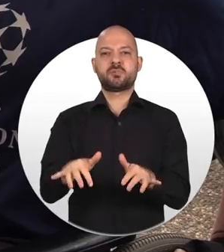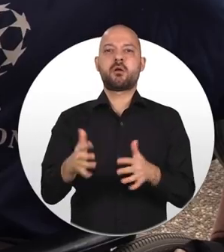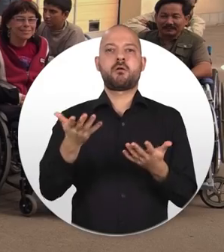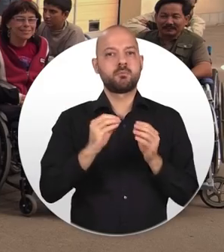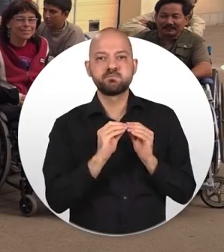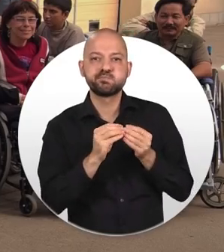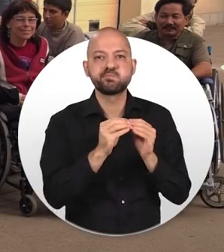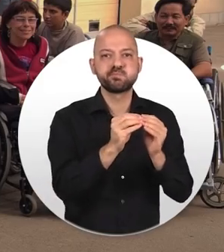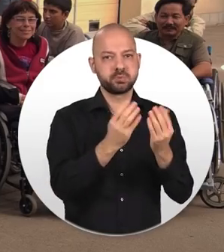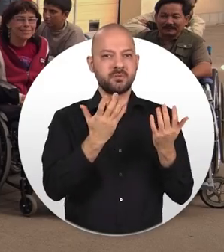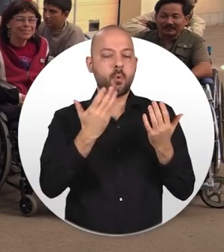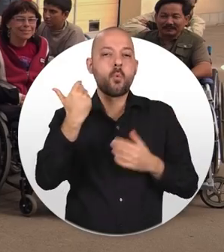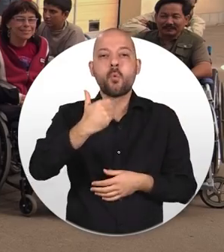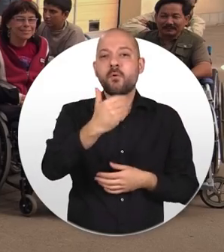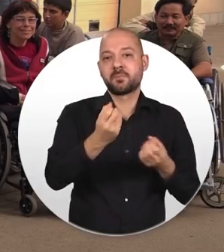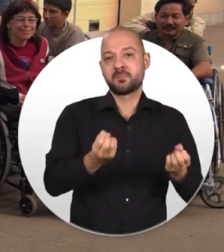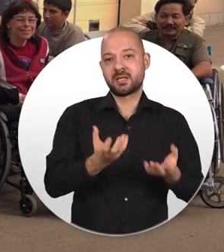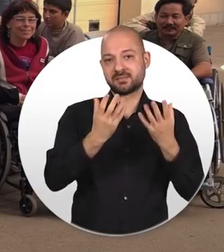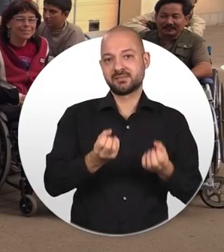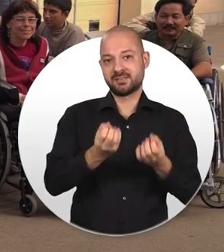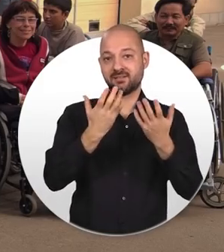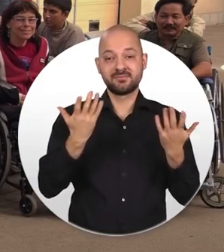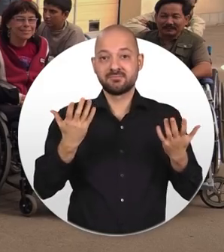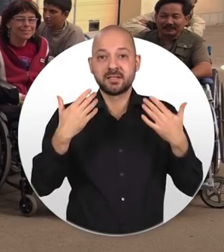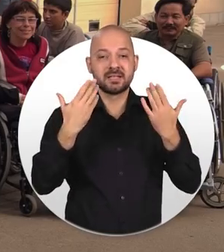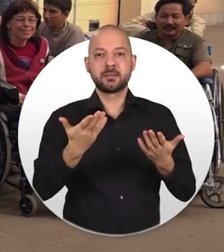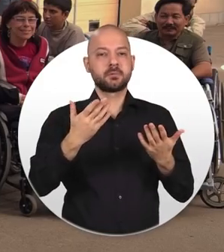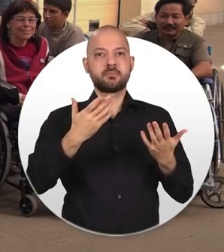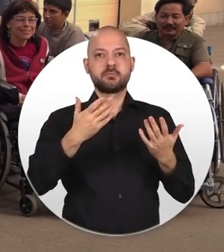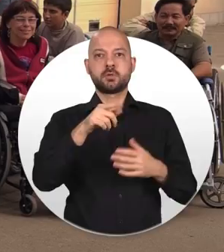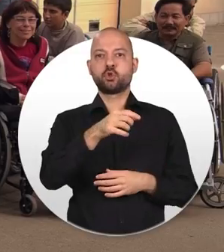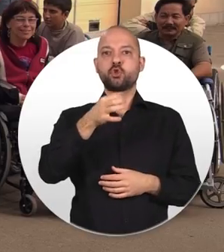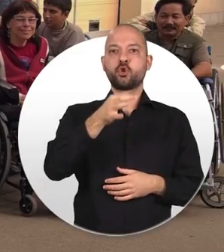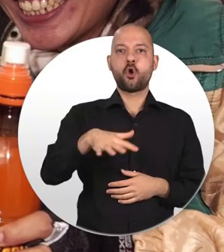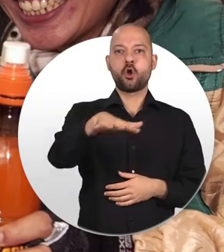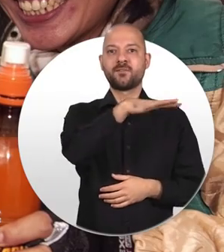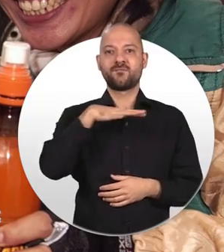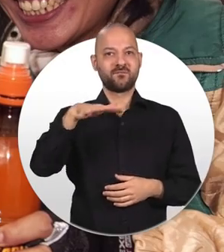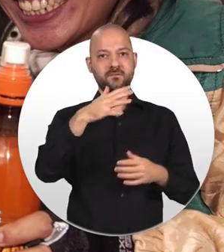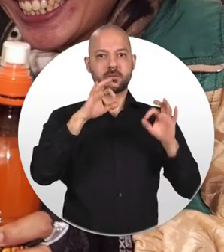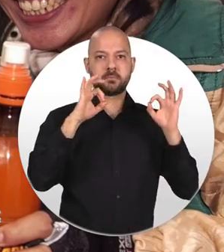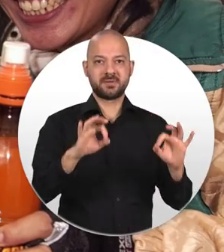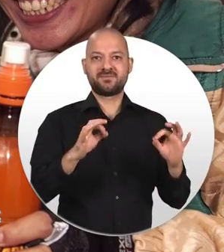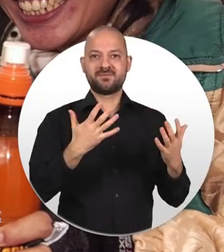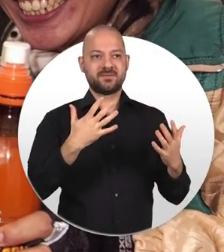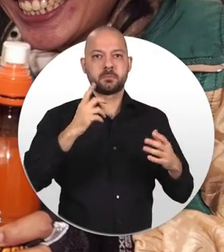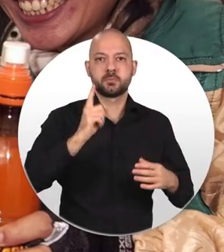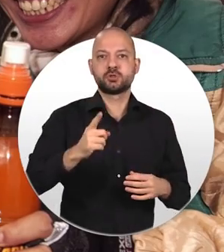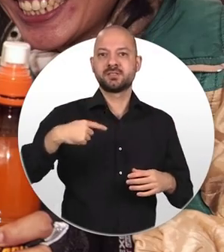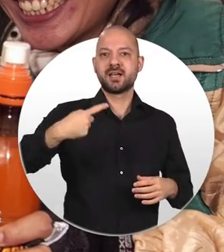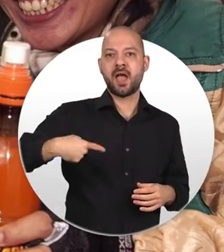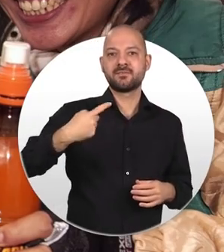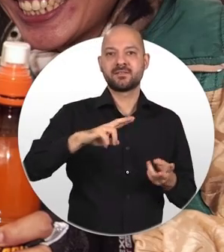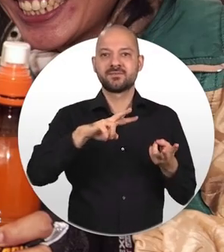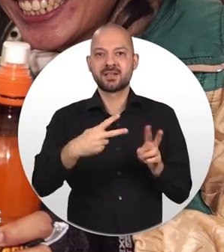an Pannen fallen, den auf der Platz geht, gefleckt gehen, was dann auch öfter Fall war, dass ich dann mit am Dorf, mit auf der Straße,